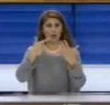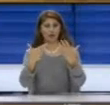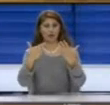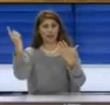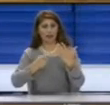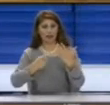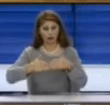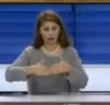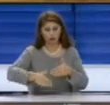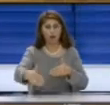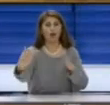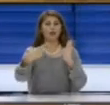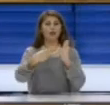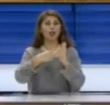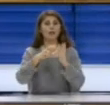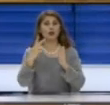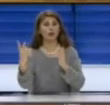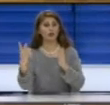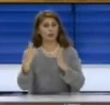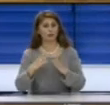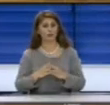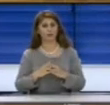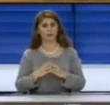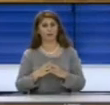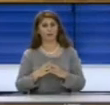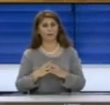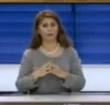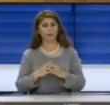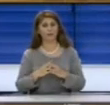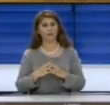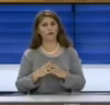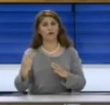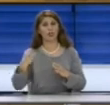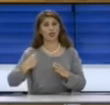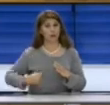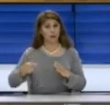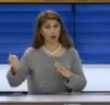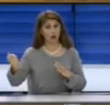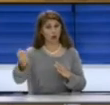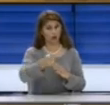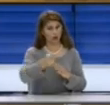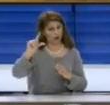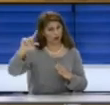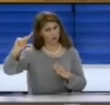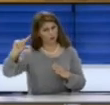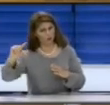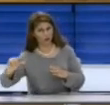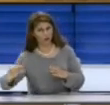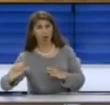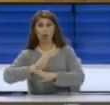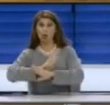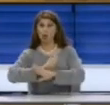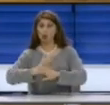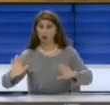9,7% μέσα στο 2022. Αντίθετη πορεία ακολούθησε το δημόσιο χρέος. Στο τέλος